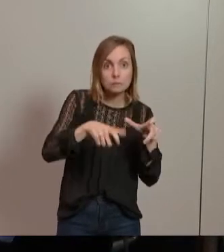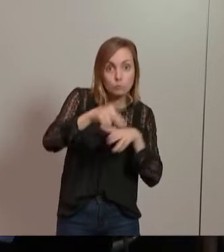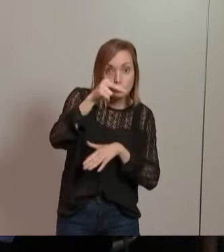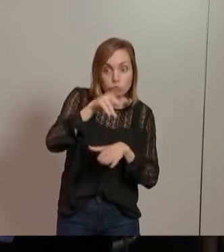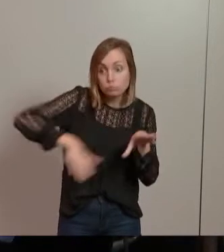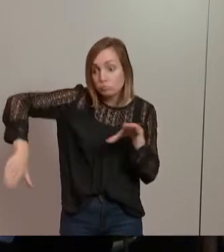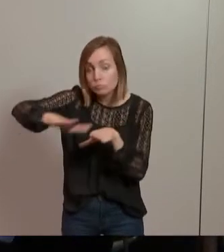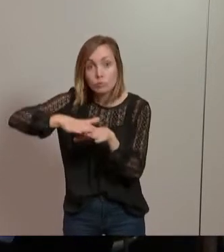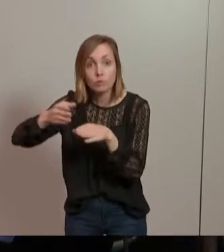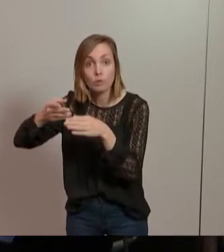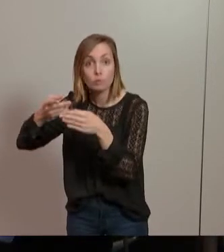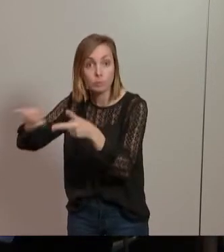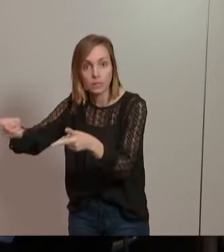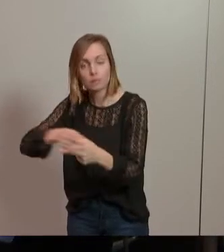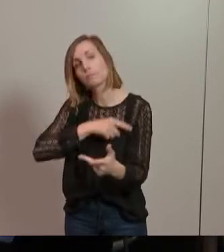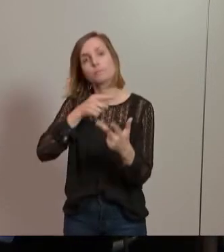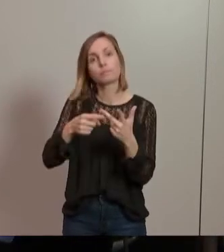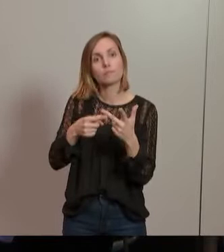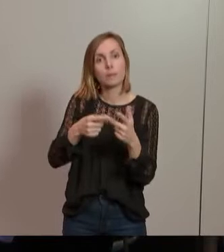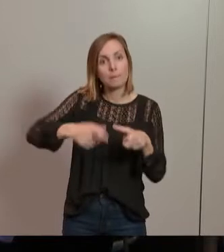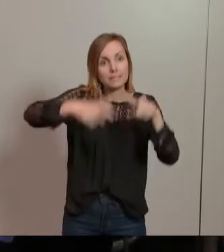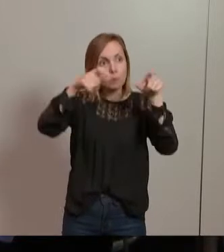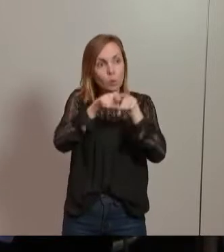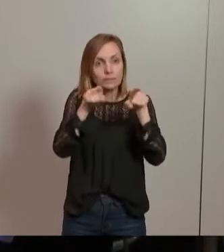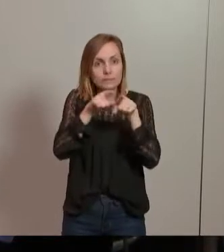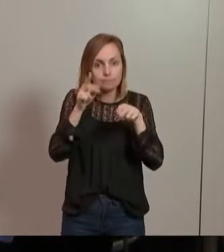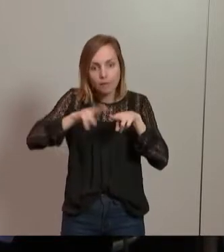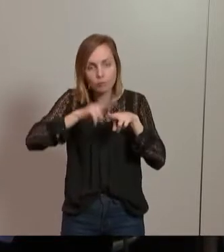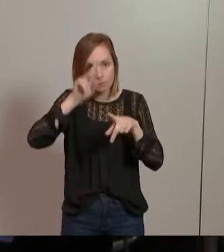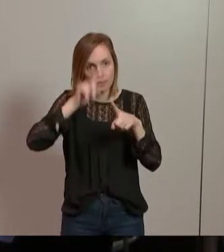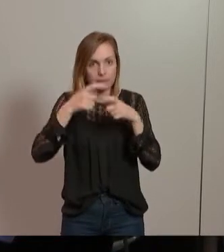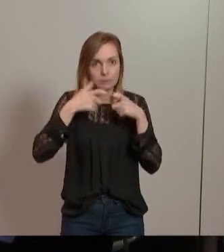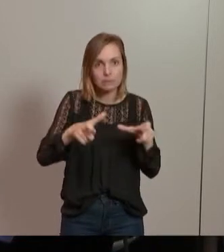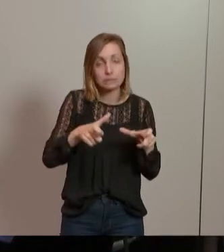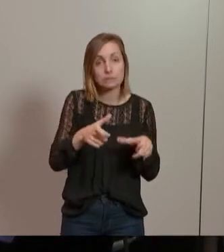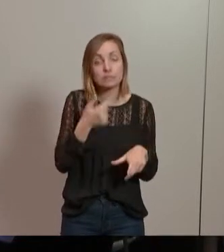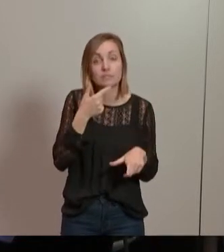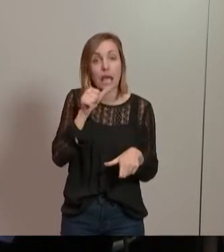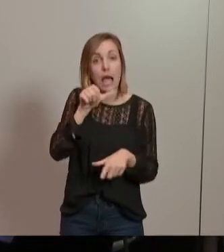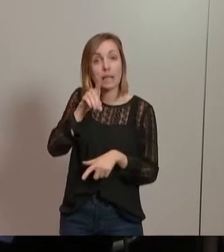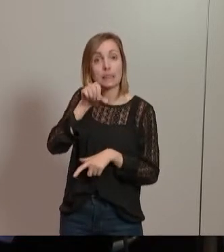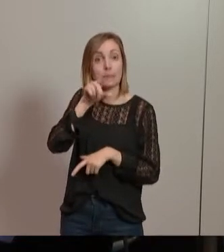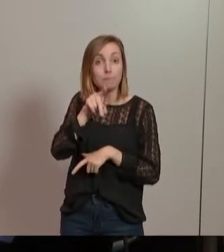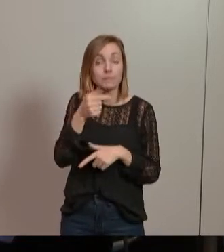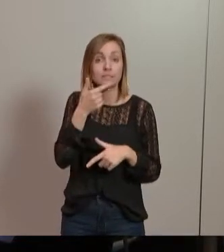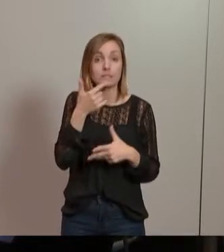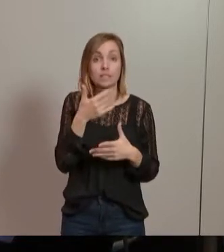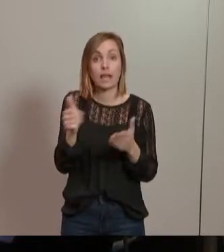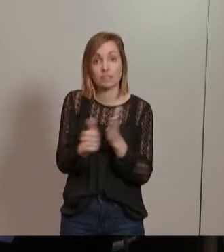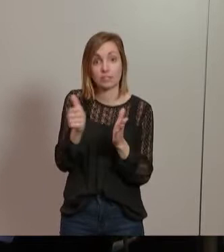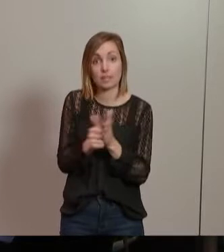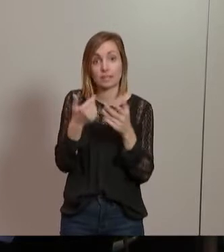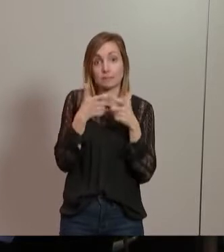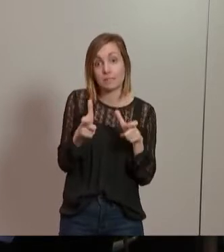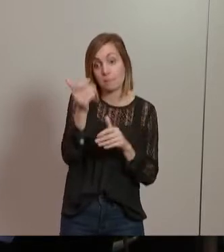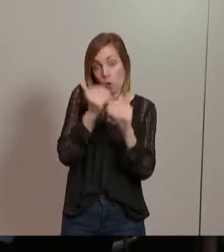public, les travaux de mise en accessibilité des bâtiments, ce qu'on appelle en fait dans le jargon l'ADAP. L'ADAP, c'est quoi ? C'est l'agenda